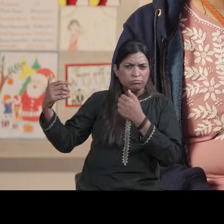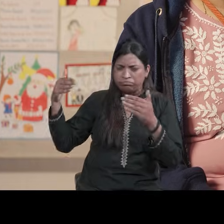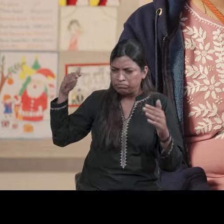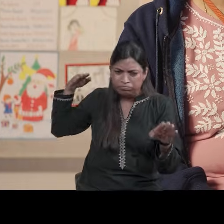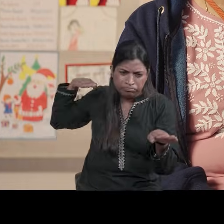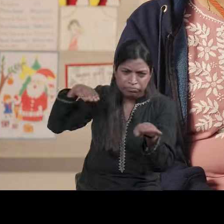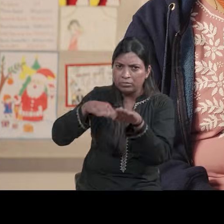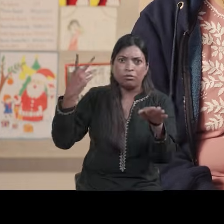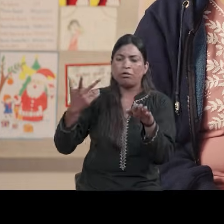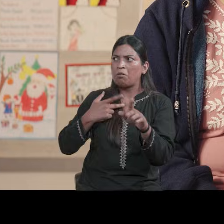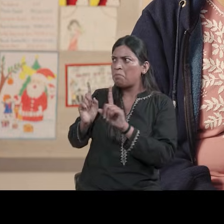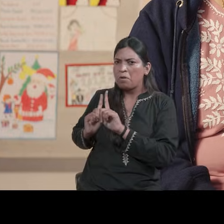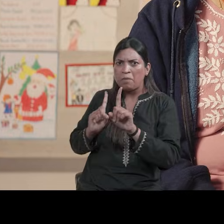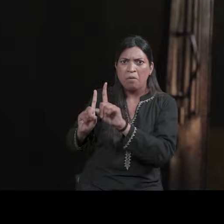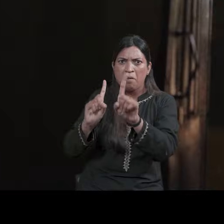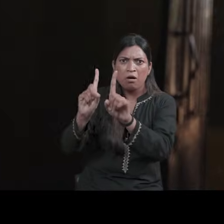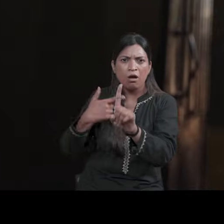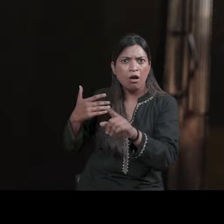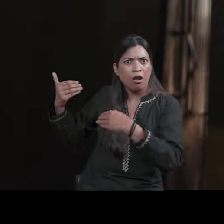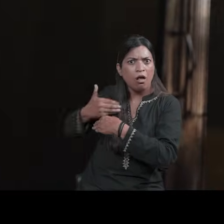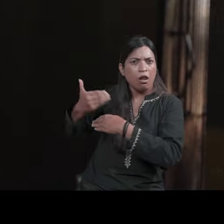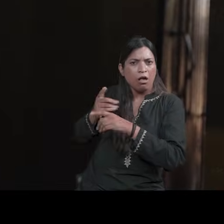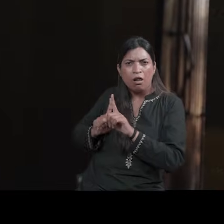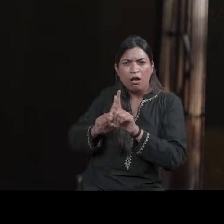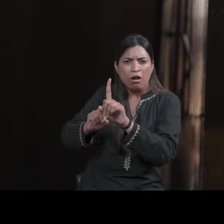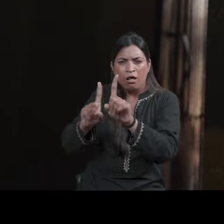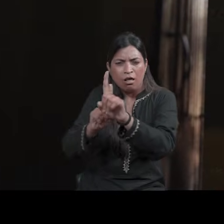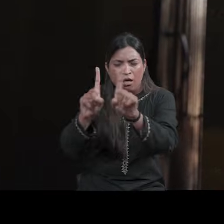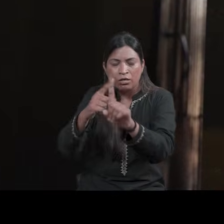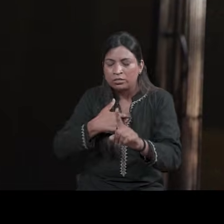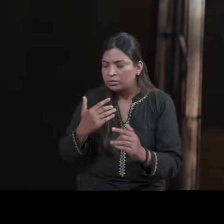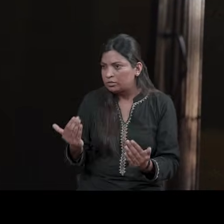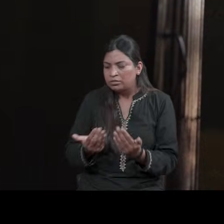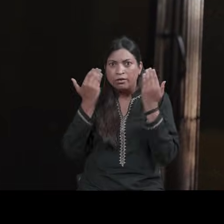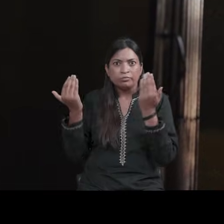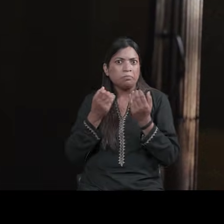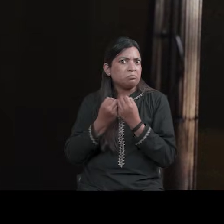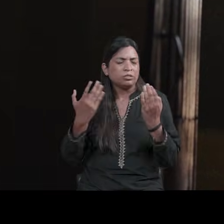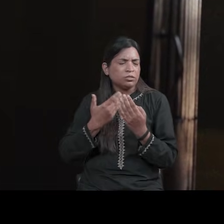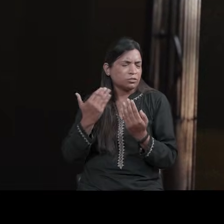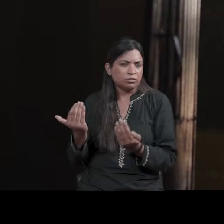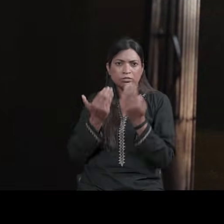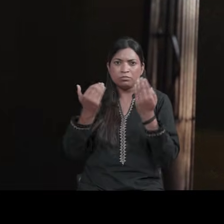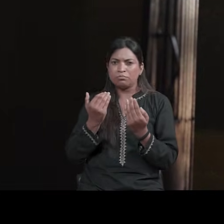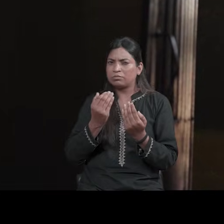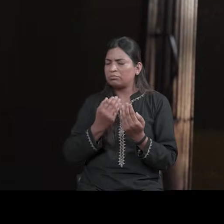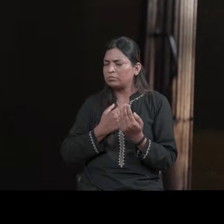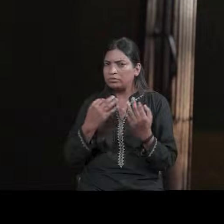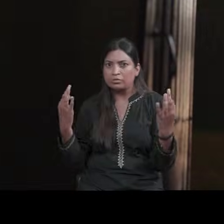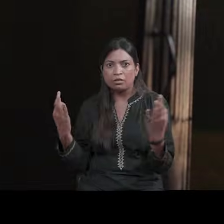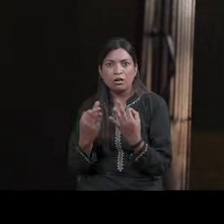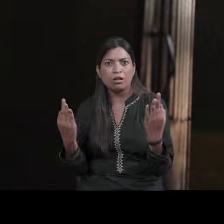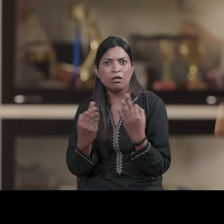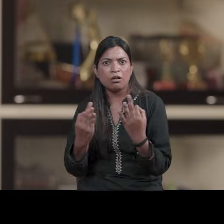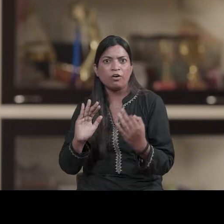से मारने आया और हम लोग बच के निकले। इस इतने मिनट से हम लोग बचे अपनी लाइफ में। लेकिन इनिशियली हमको बहुत डर